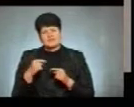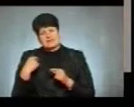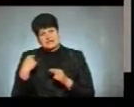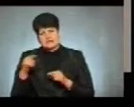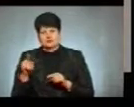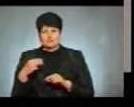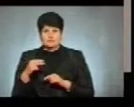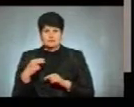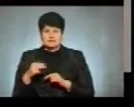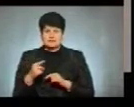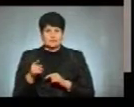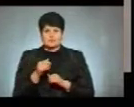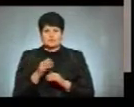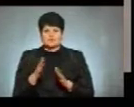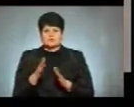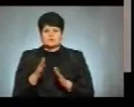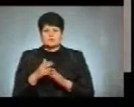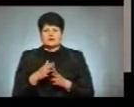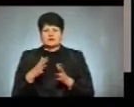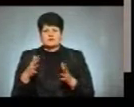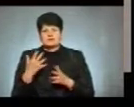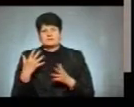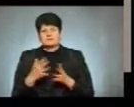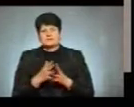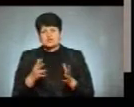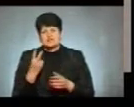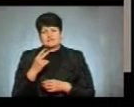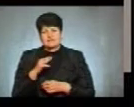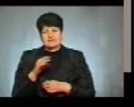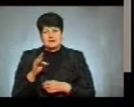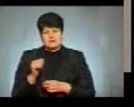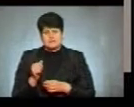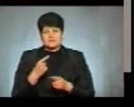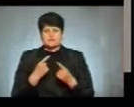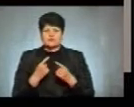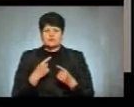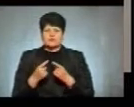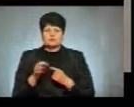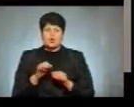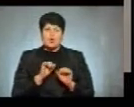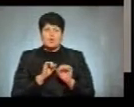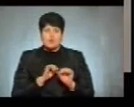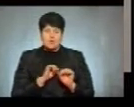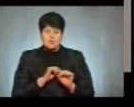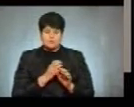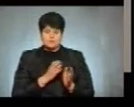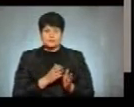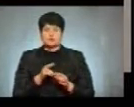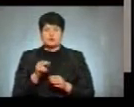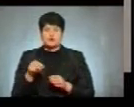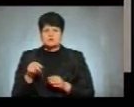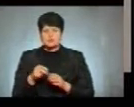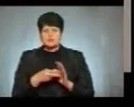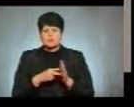гаранту, адже не можна балотуватися більше, ніж на два терміни. Якщо говорити про оборону, то Порошенко